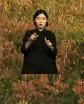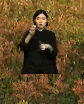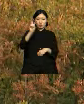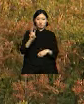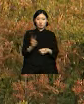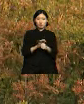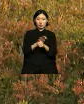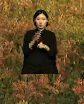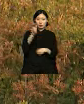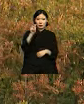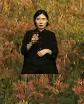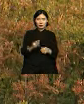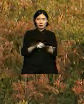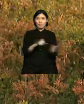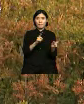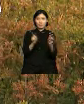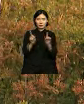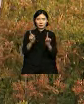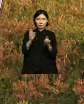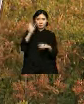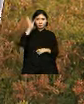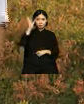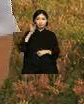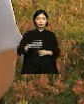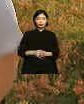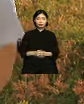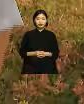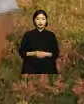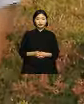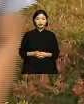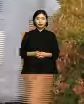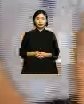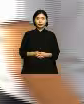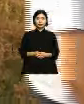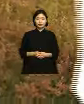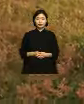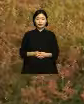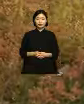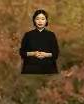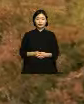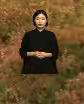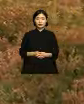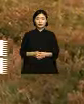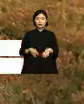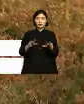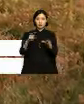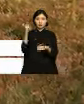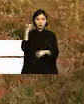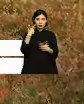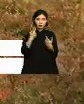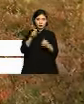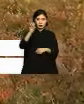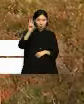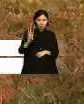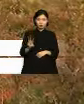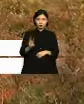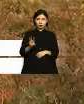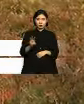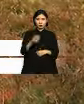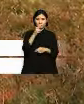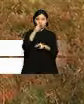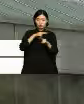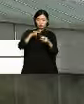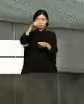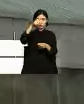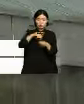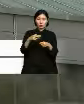광주사랑카드가 활성화될 것으로 사료됩니다. 네, 알겠습니다. 오늘 말씀 감사합니다. 네, 감사합니다. 네, 이 지금 들으신 것처럼 광주시에서는 주유소